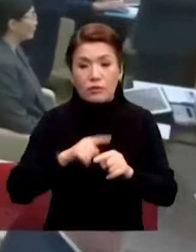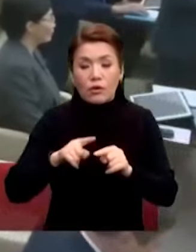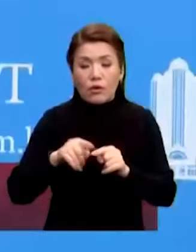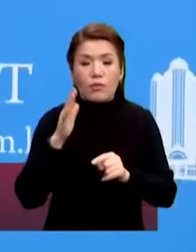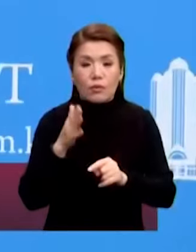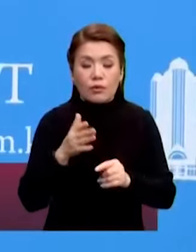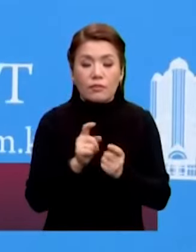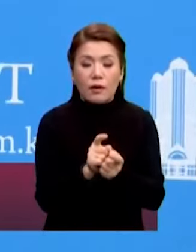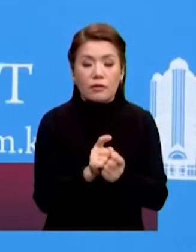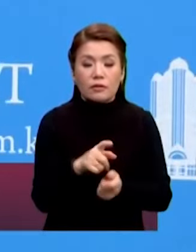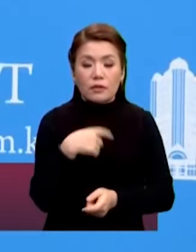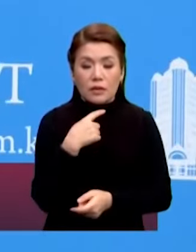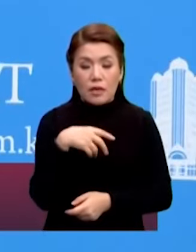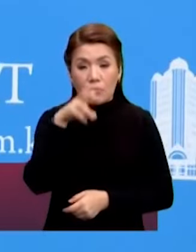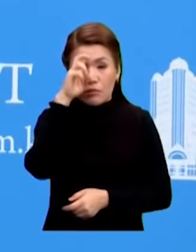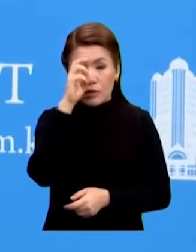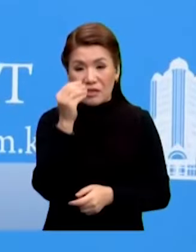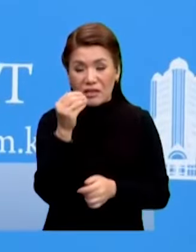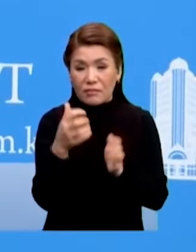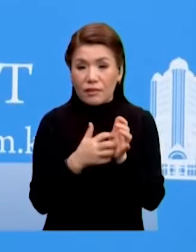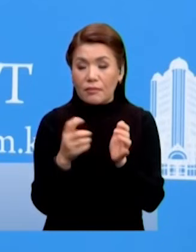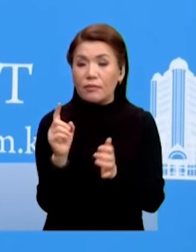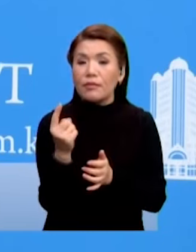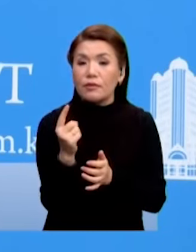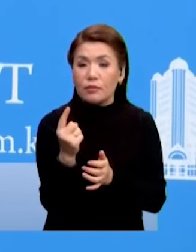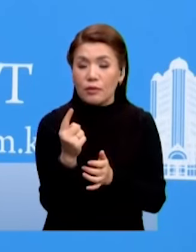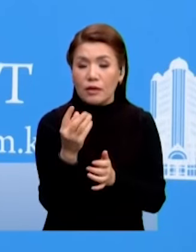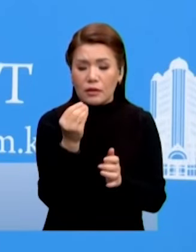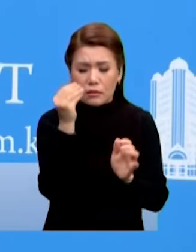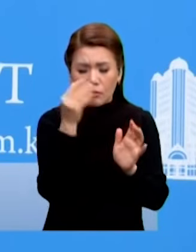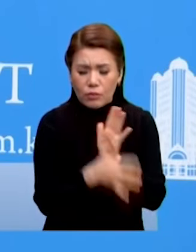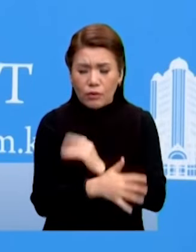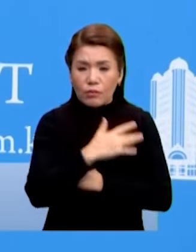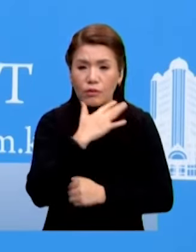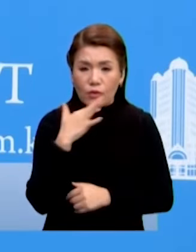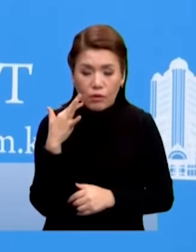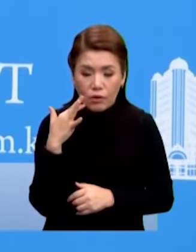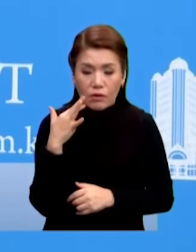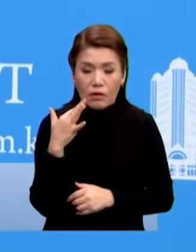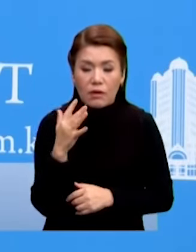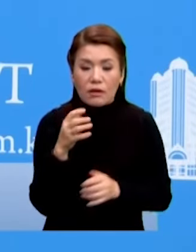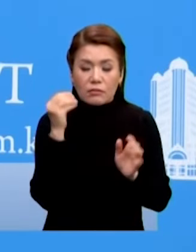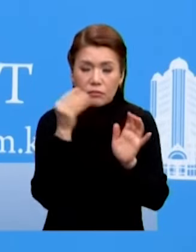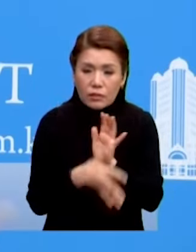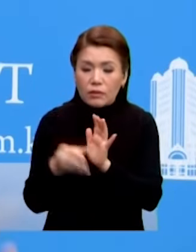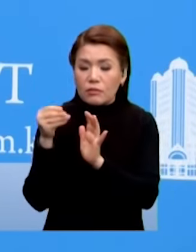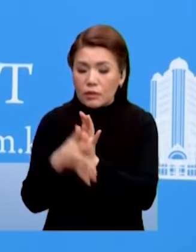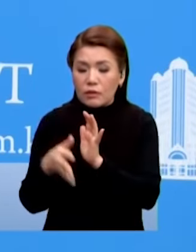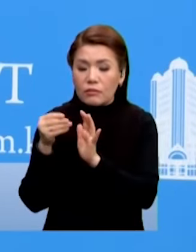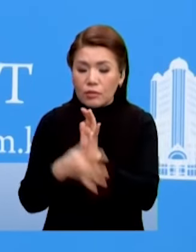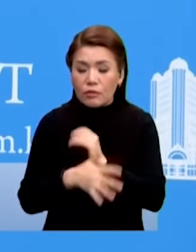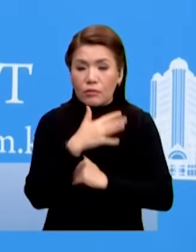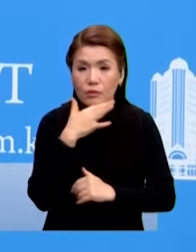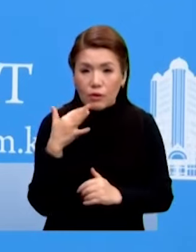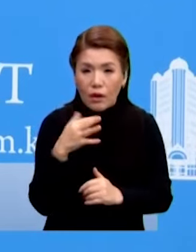берді. Бюджеттің дефициті немене көрседі? Өйткені шығындар көп. Шығындар көбейген сайын оны егер кіріс